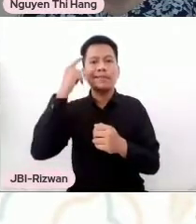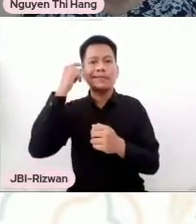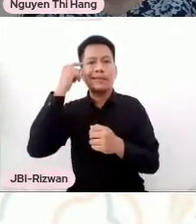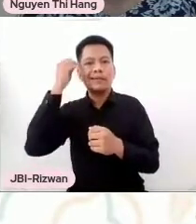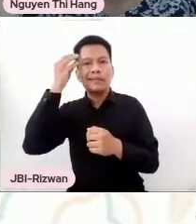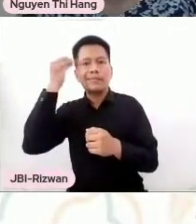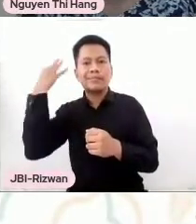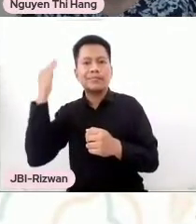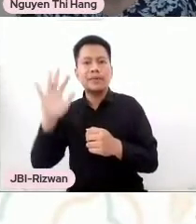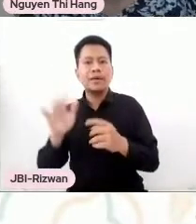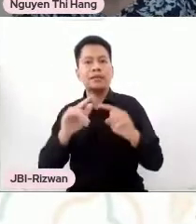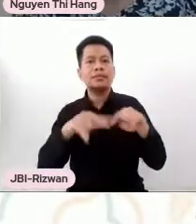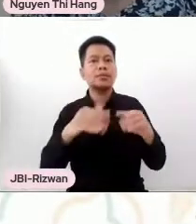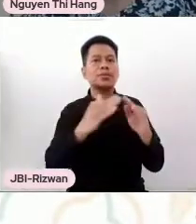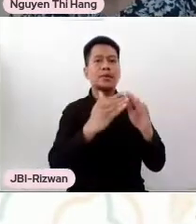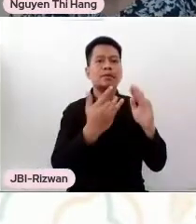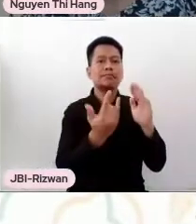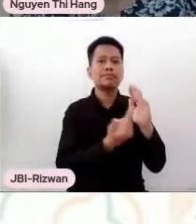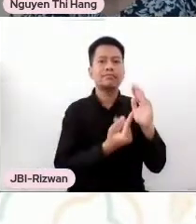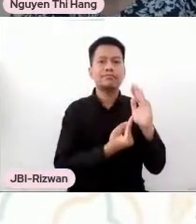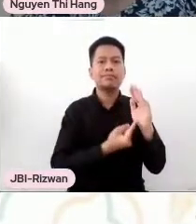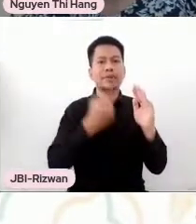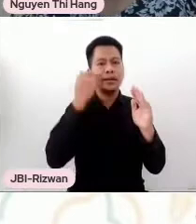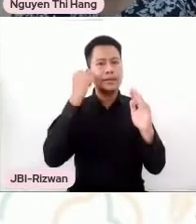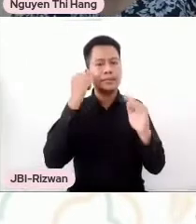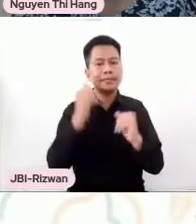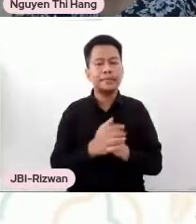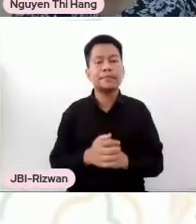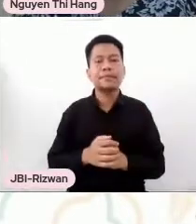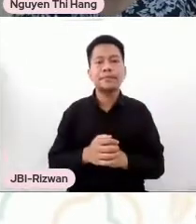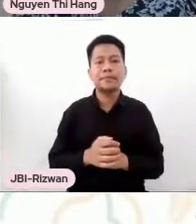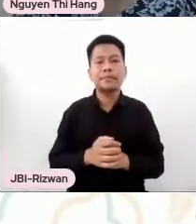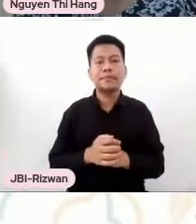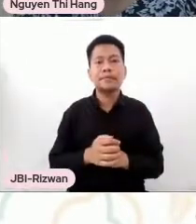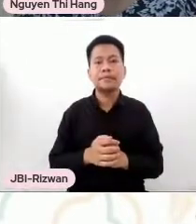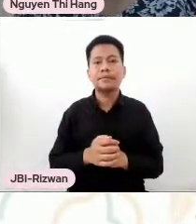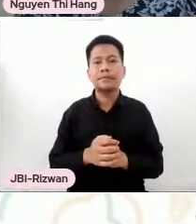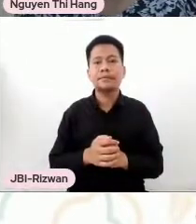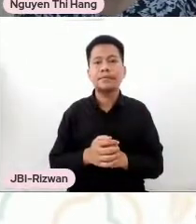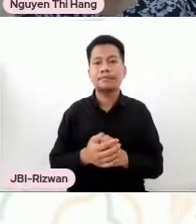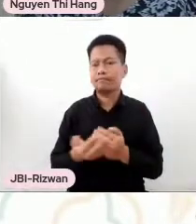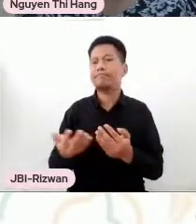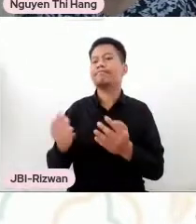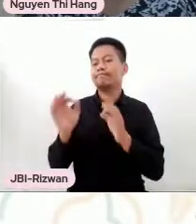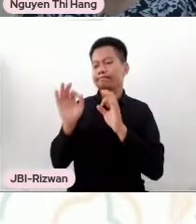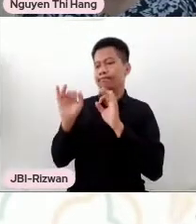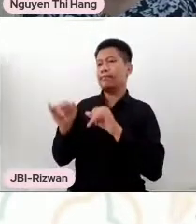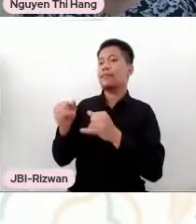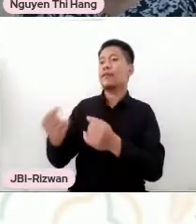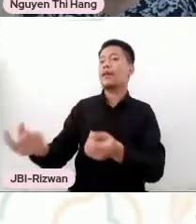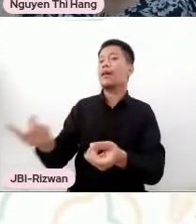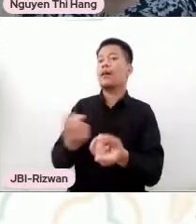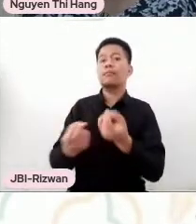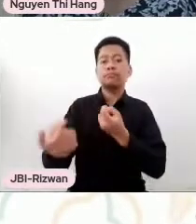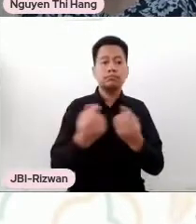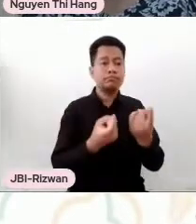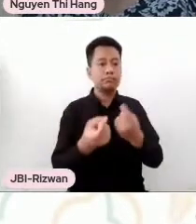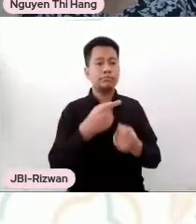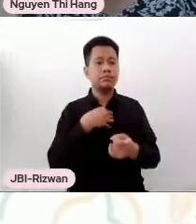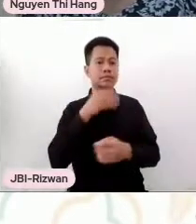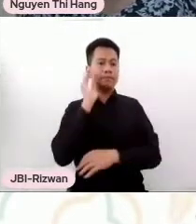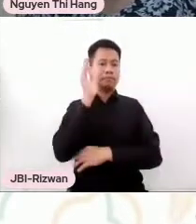continue. Yeah. If you have any question or more information about what I say,